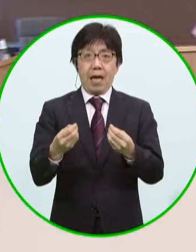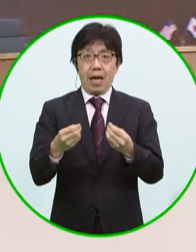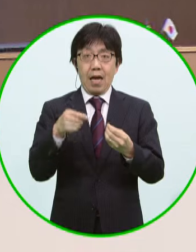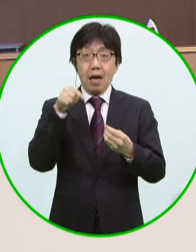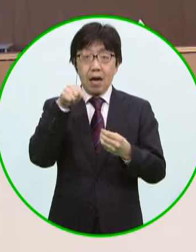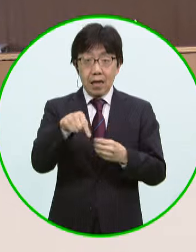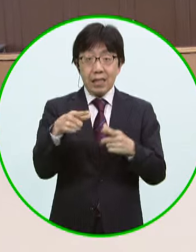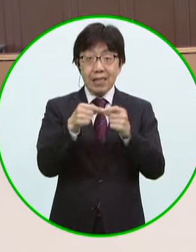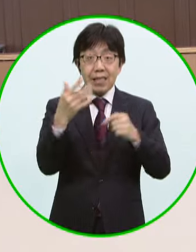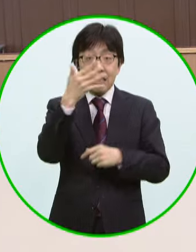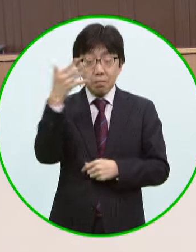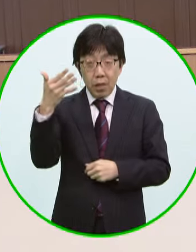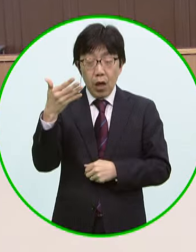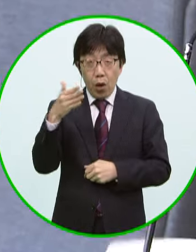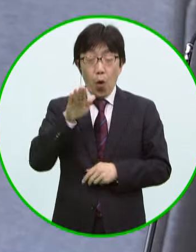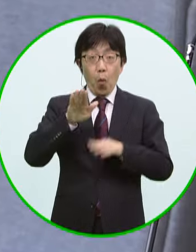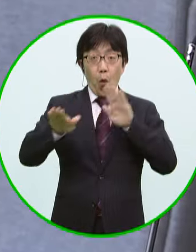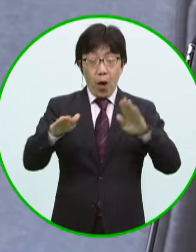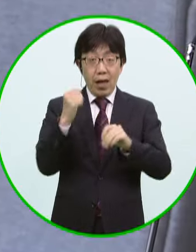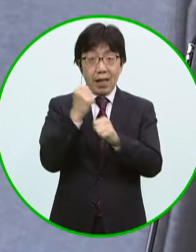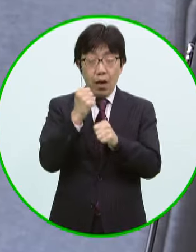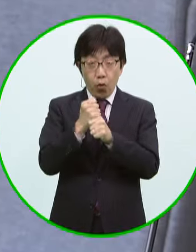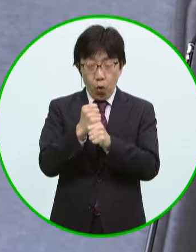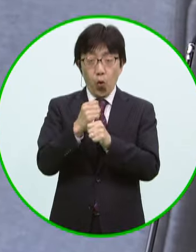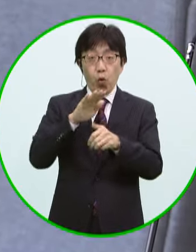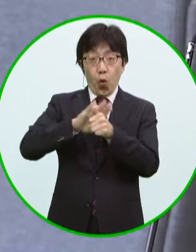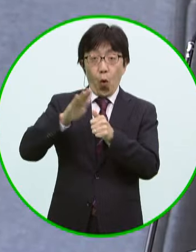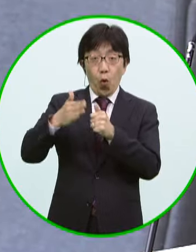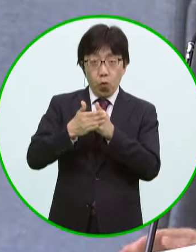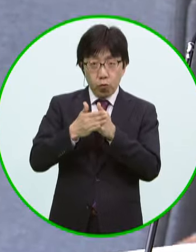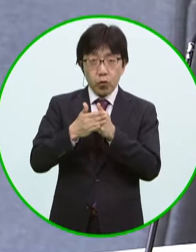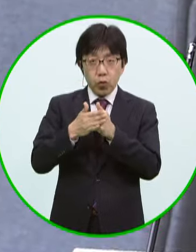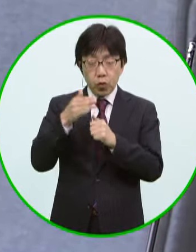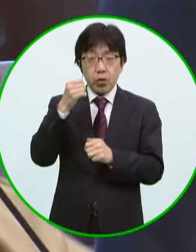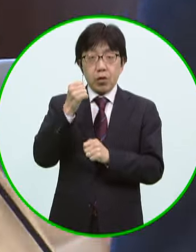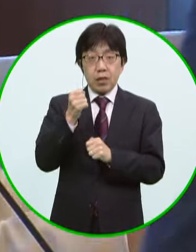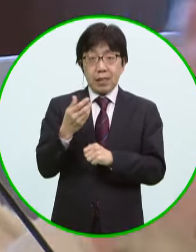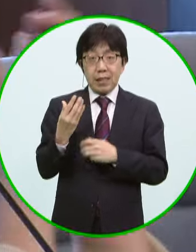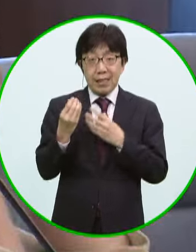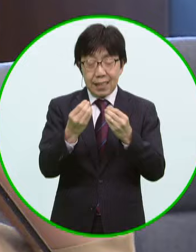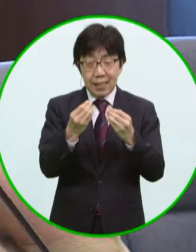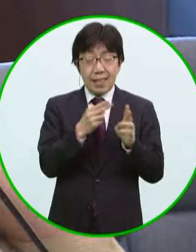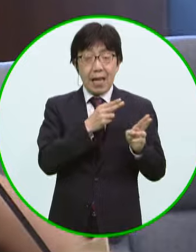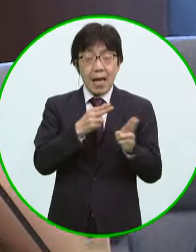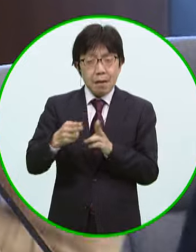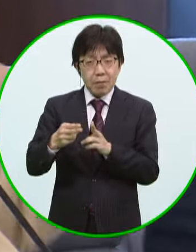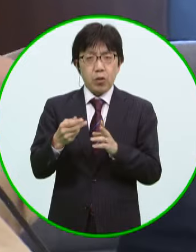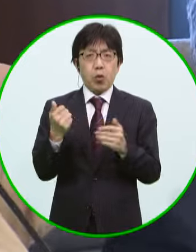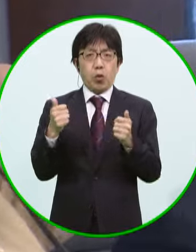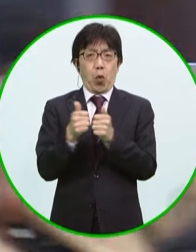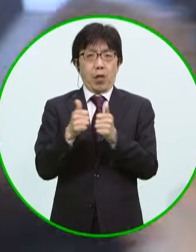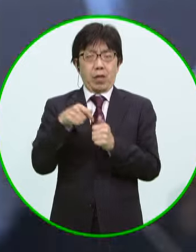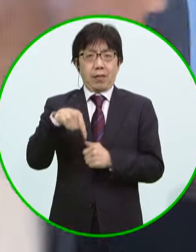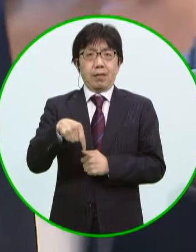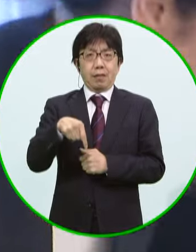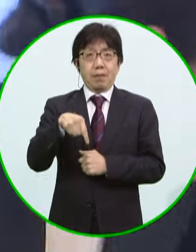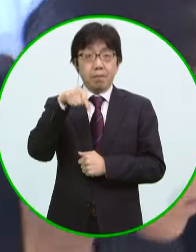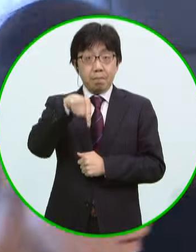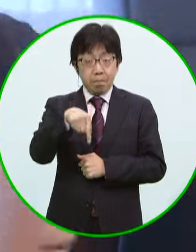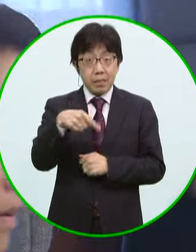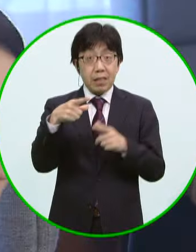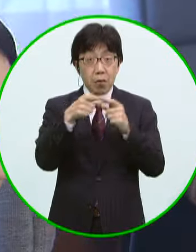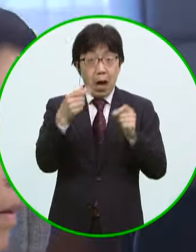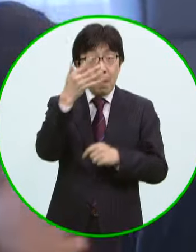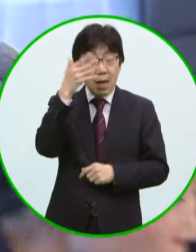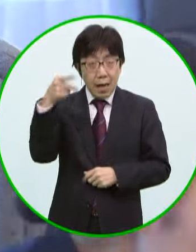DICAS 日米防衛産業協力取得維持整備定期協議は日本とアメリカで整